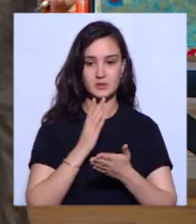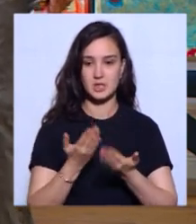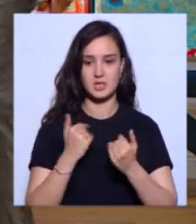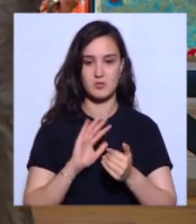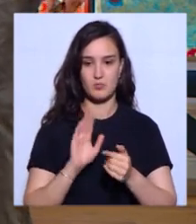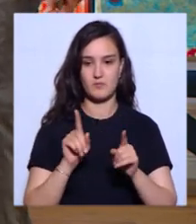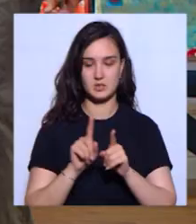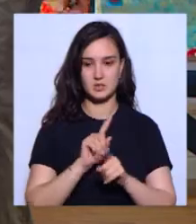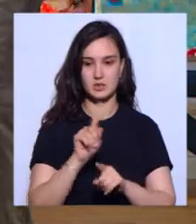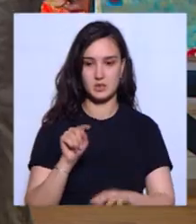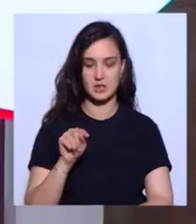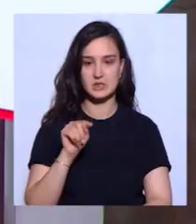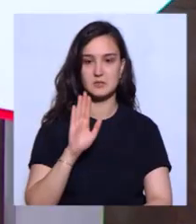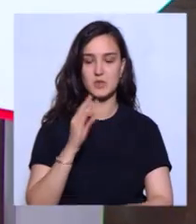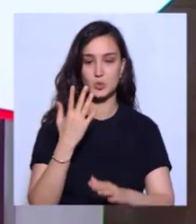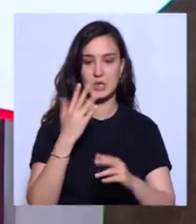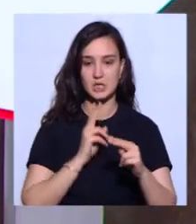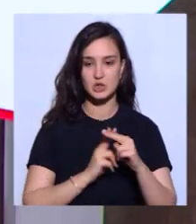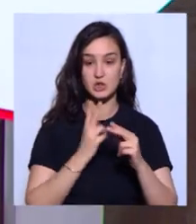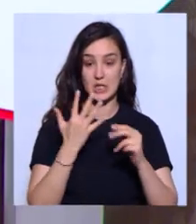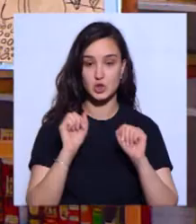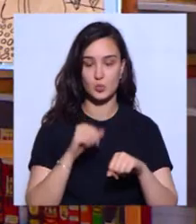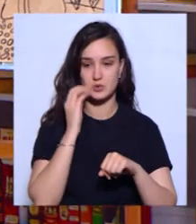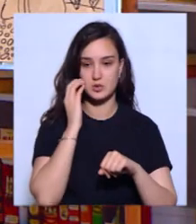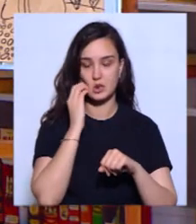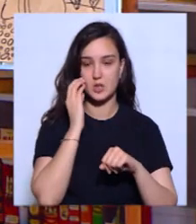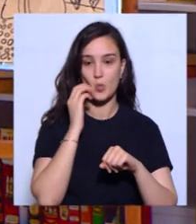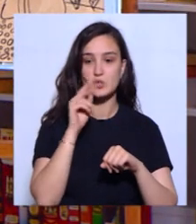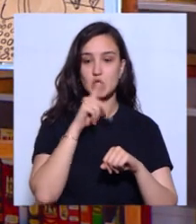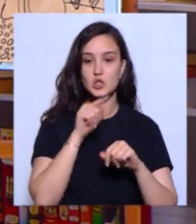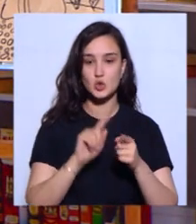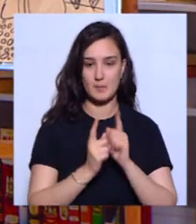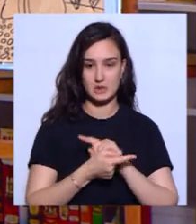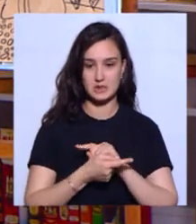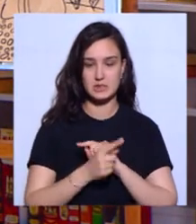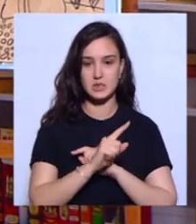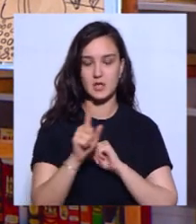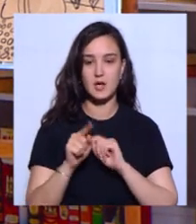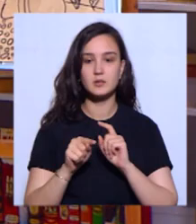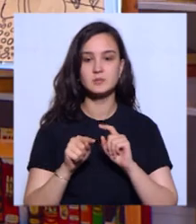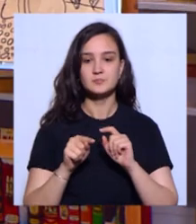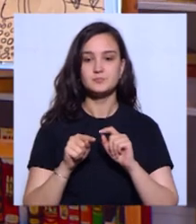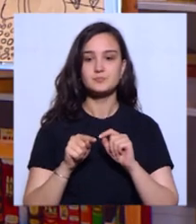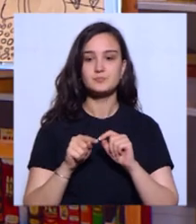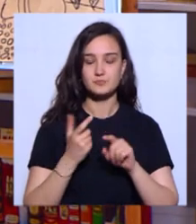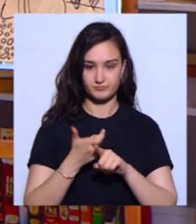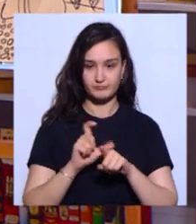რაღაცები. ეს მარტო ხელს შეუძლია, რომ შეცდომა იქცეს, რაღაცა ძალიან